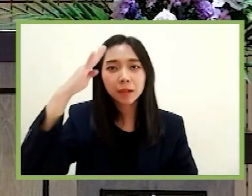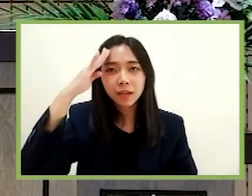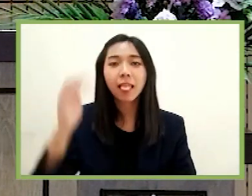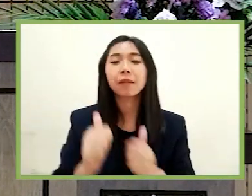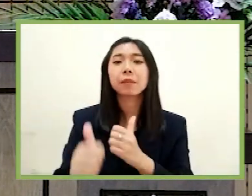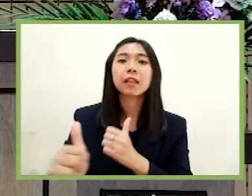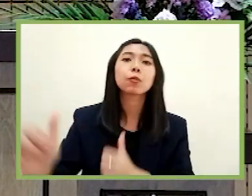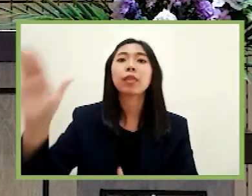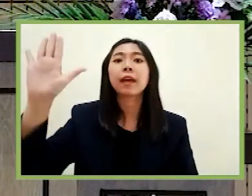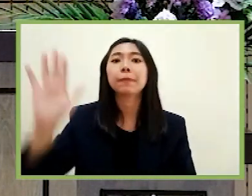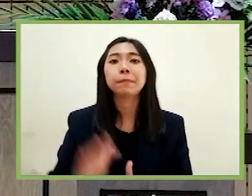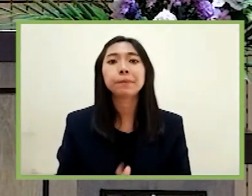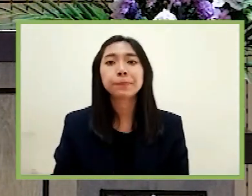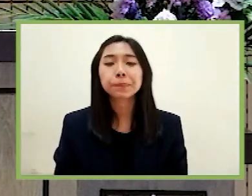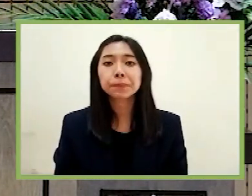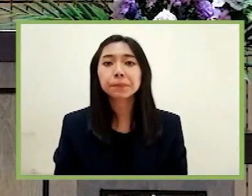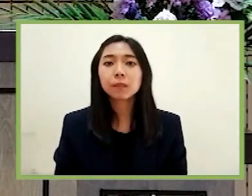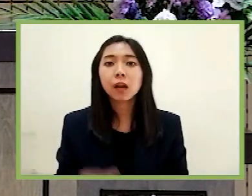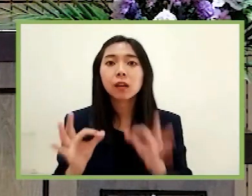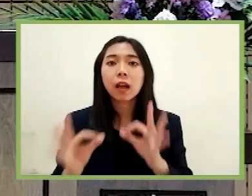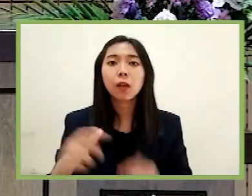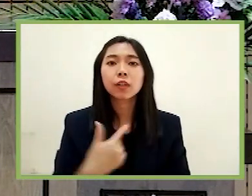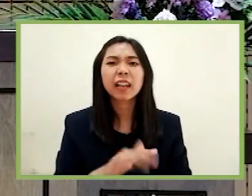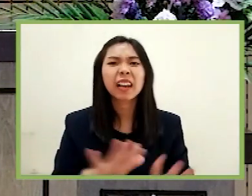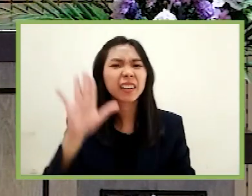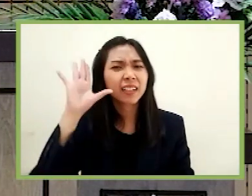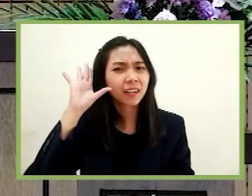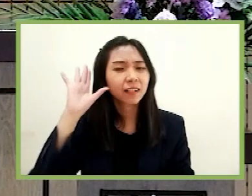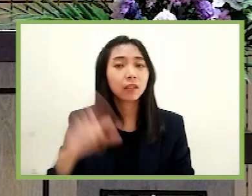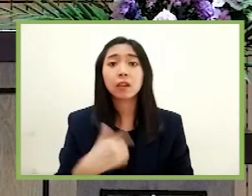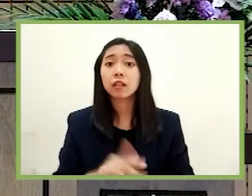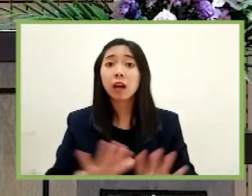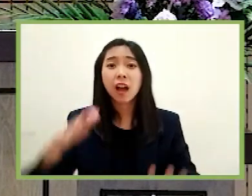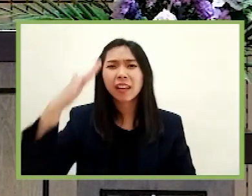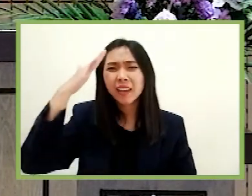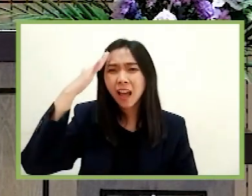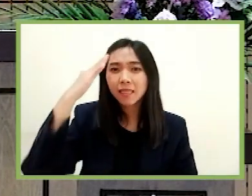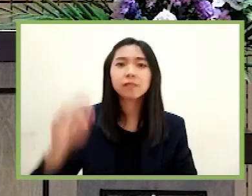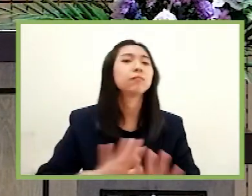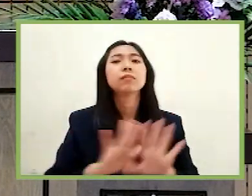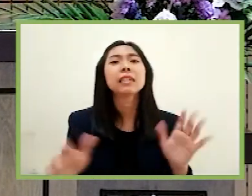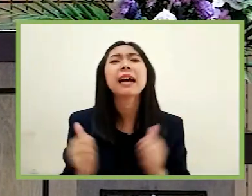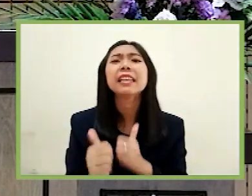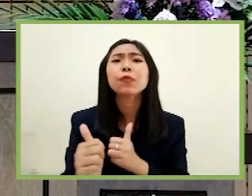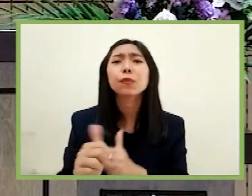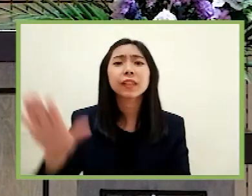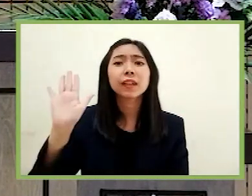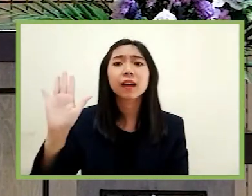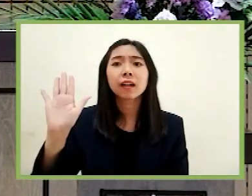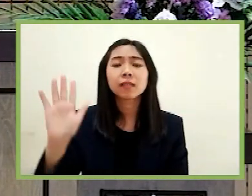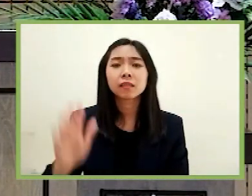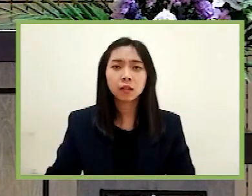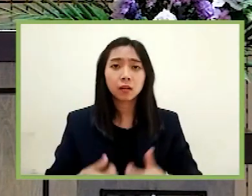kalau kita tidak mendengar kita tidak mau mengenal dia kita tidak mau mengikut dia